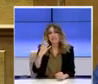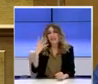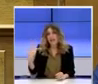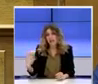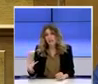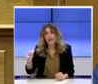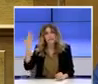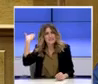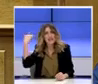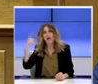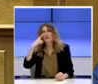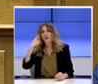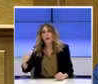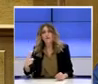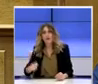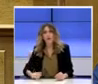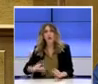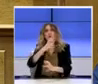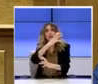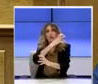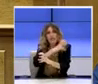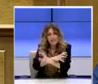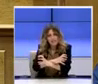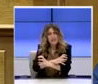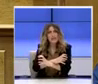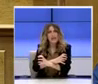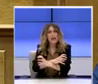Δυτικής Μακεδονίας να έρθει ο εισαγγελέας να παρέμβει.